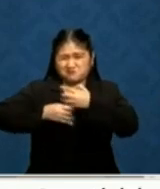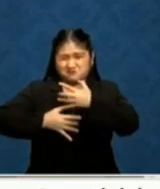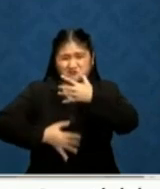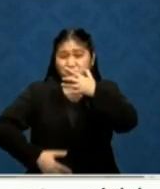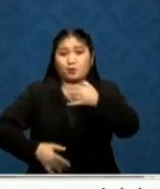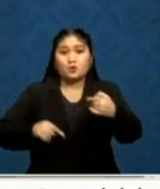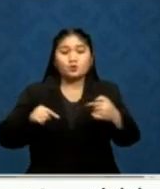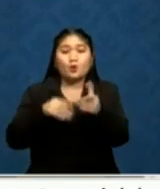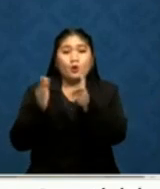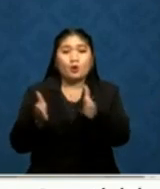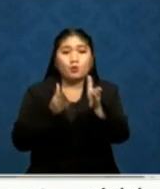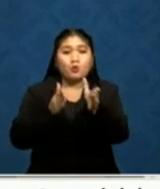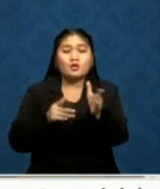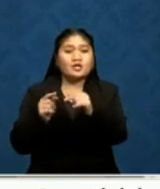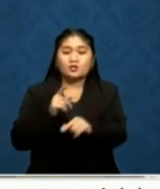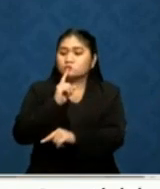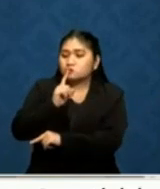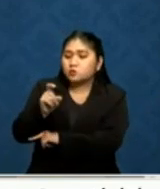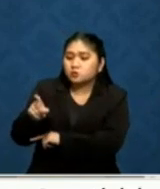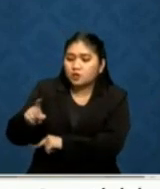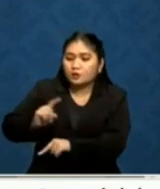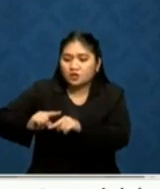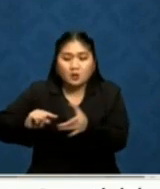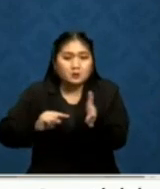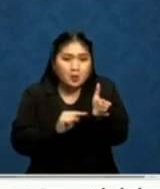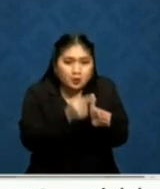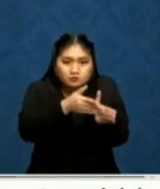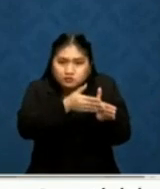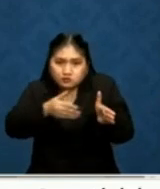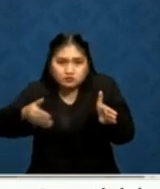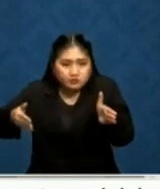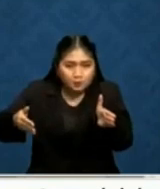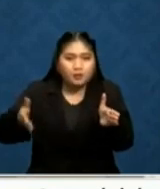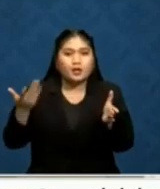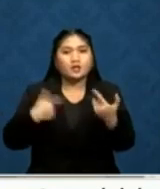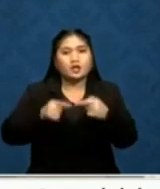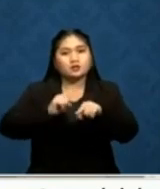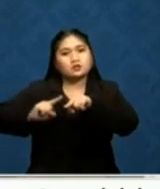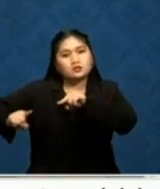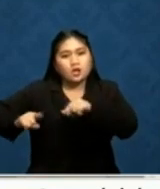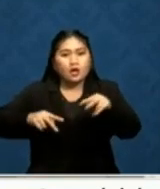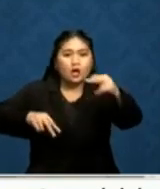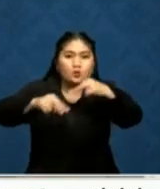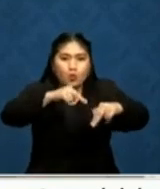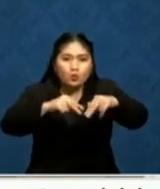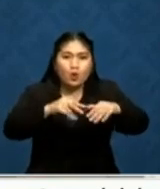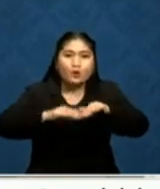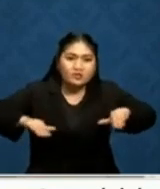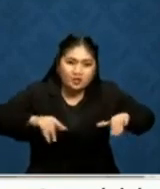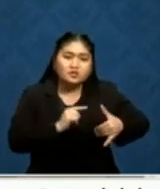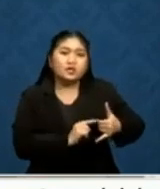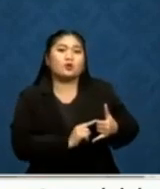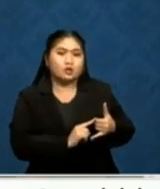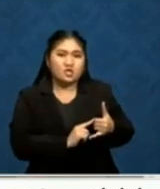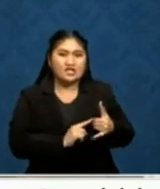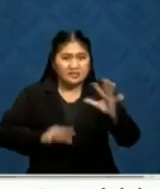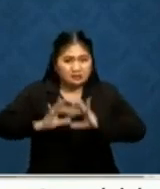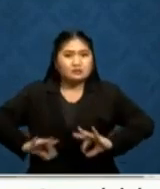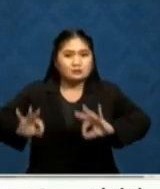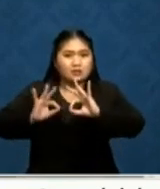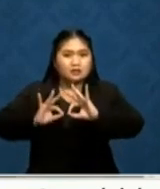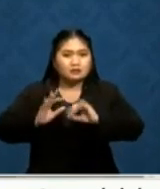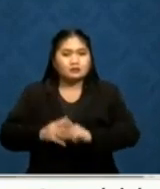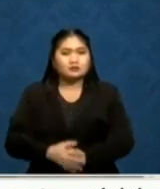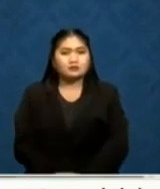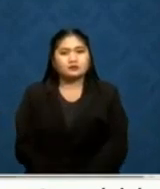านกระบวนการสืบสวนสอบสวนตั้งแต่ต้นน้ำยันปลายน้ำรวมไปถึงกระบวนการคุ้มครองเด็กที่ตกเป็นเหยื่อซึ่งตรงนี้สำคัญมากนะคะท่